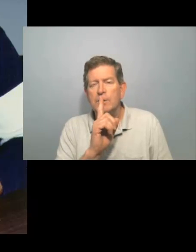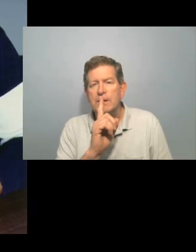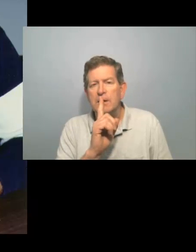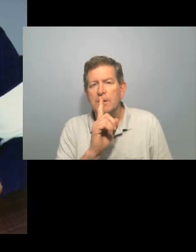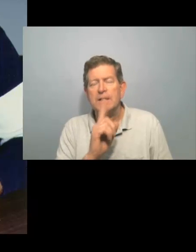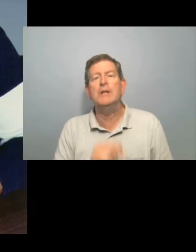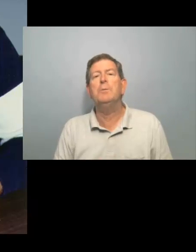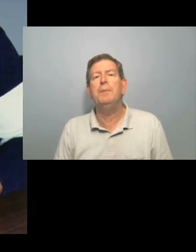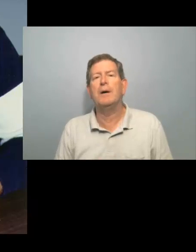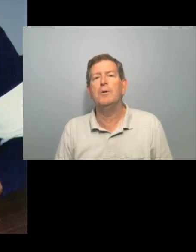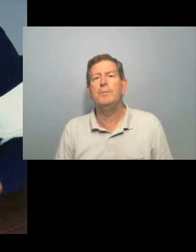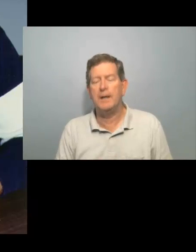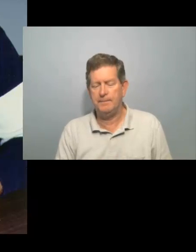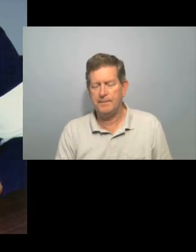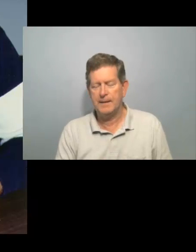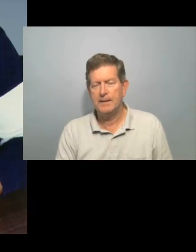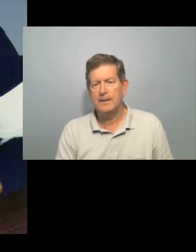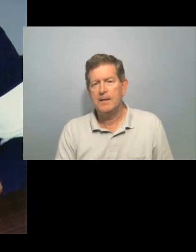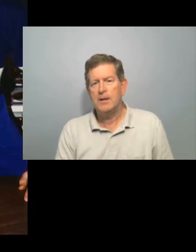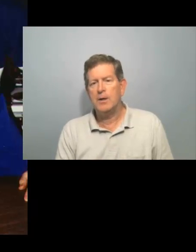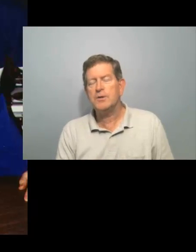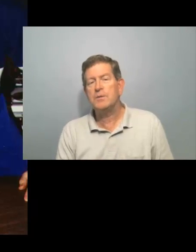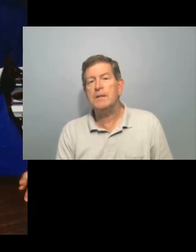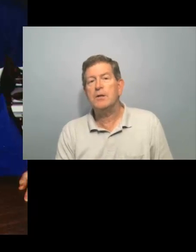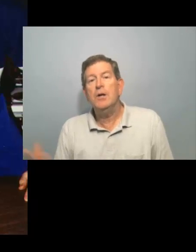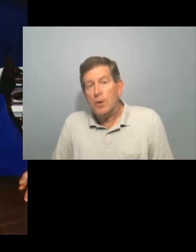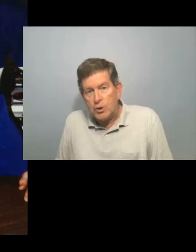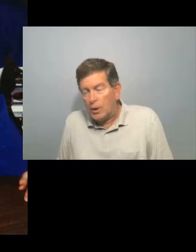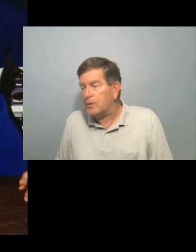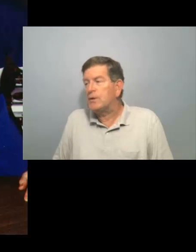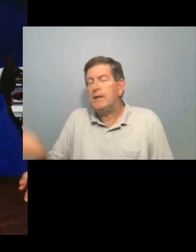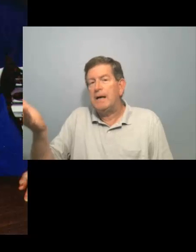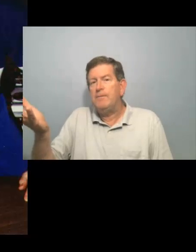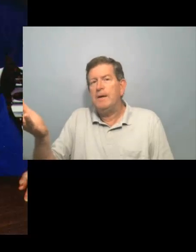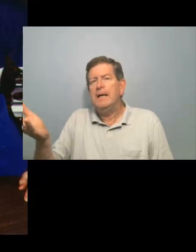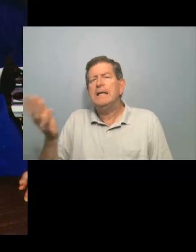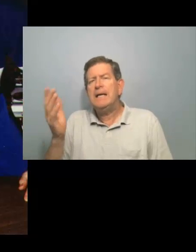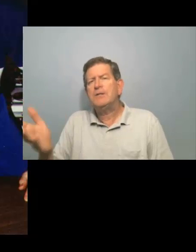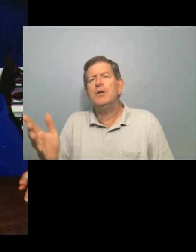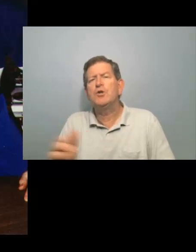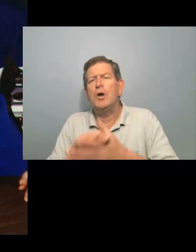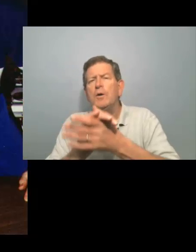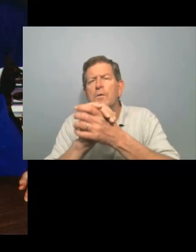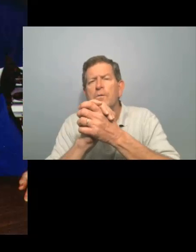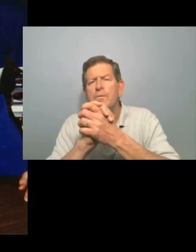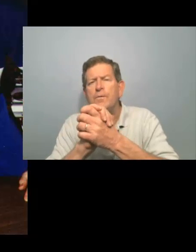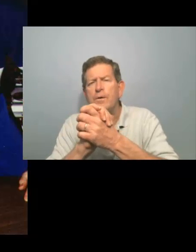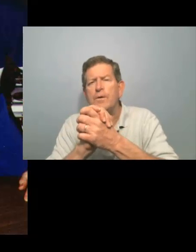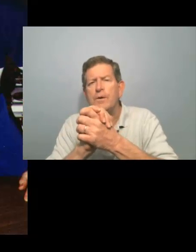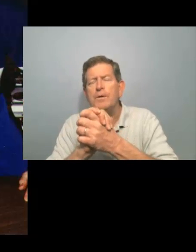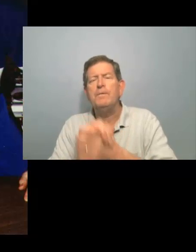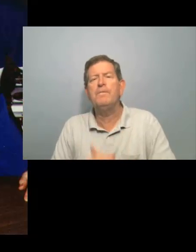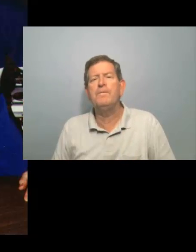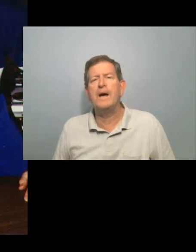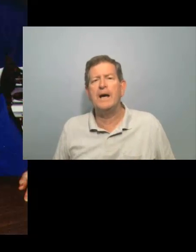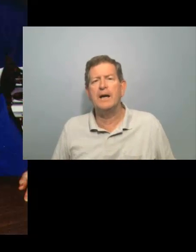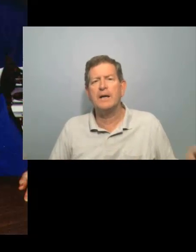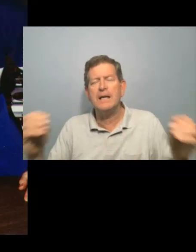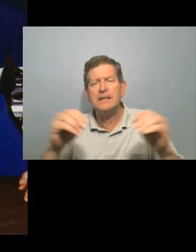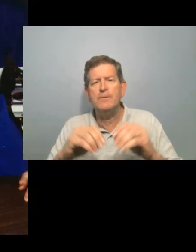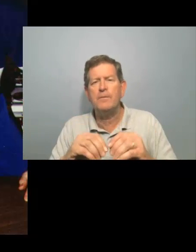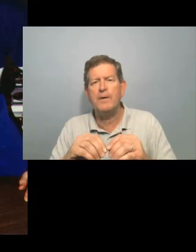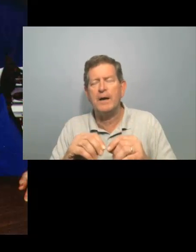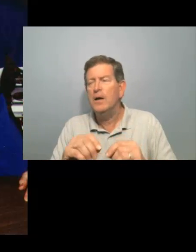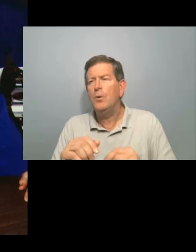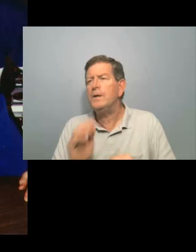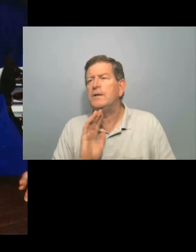garde le silence, il ne parle pas. Ensuite, John se lève. Qu'est-ce que John veut faire?